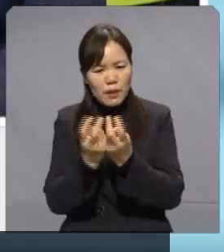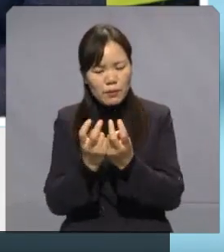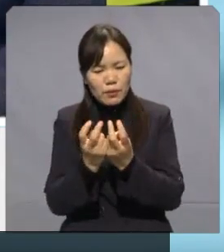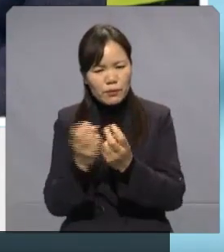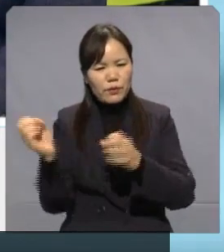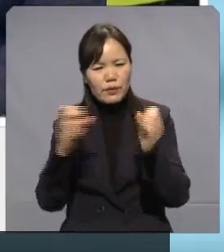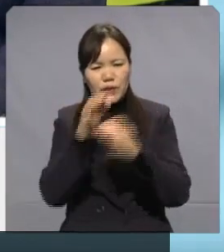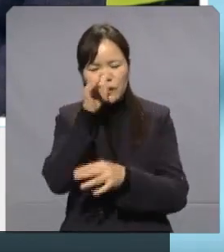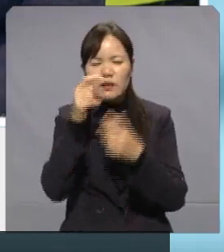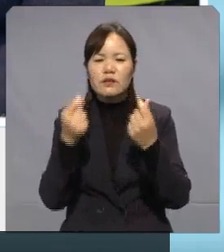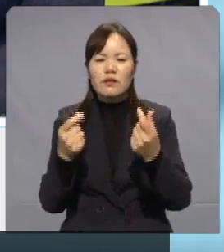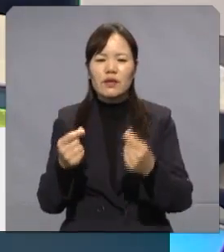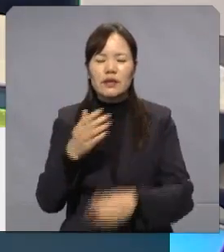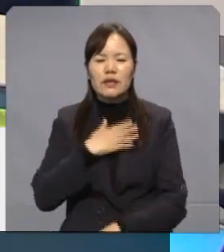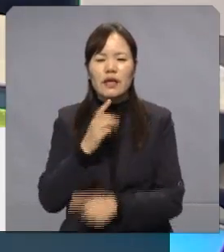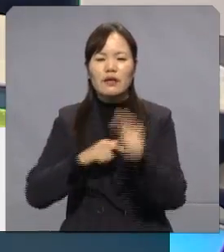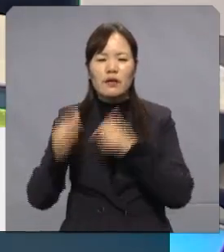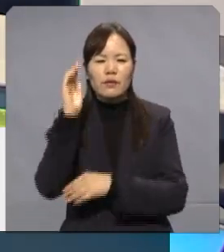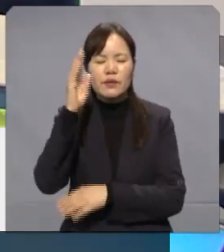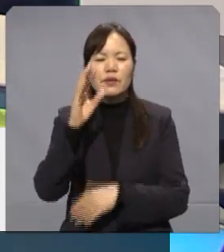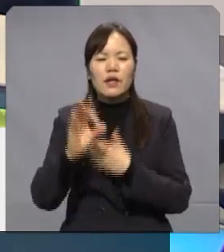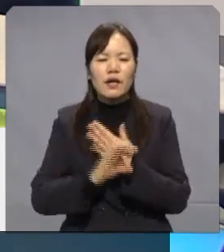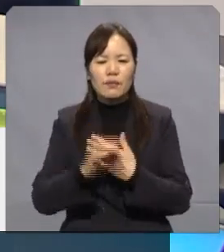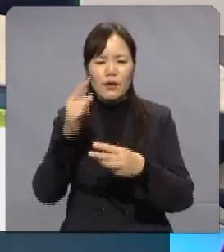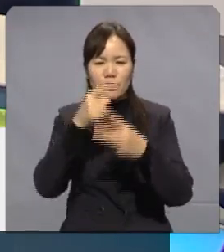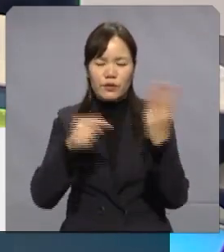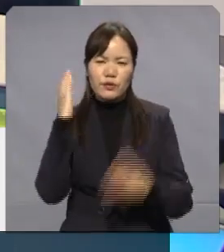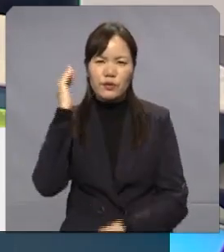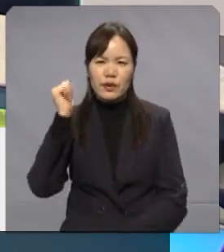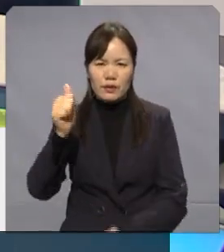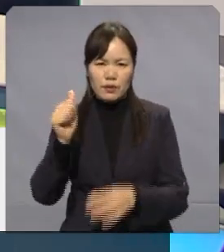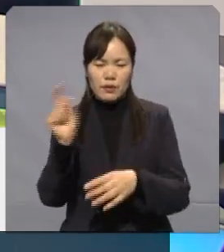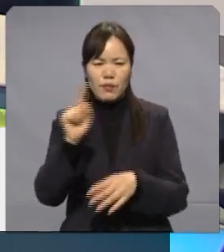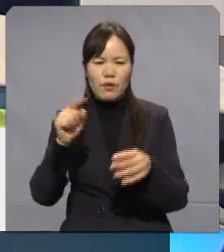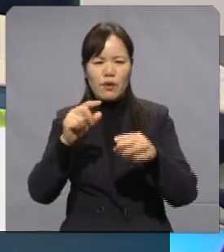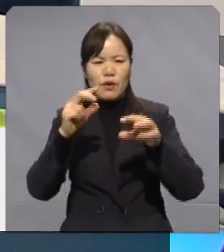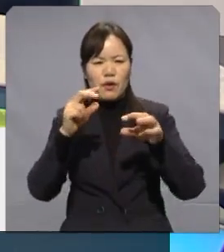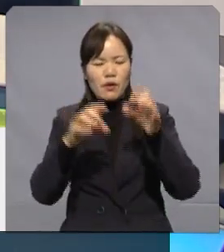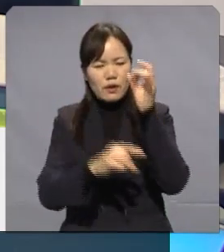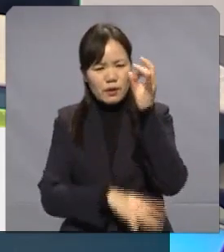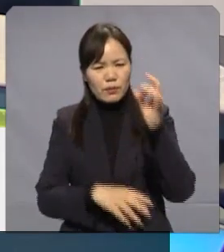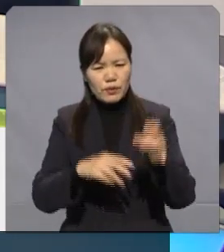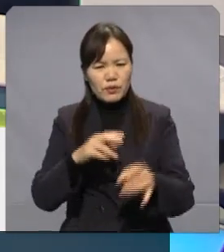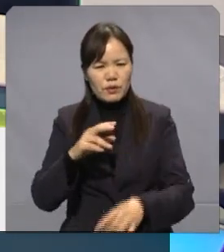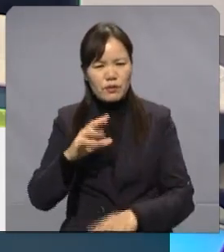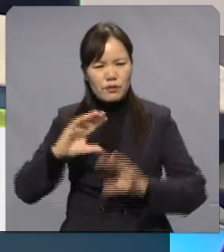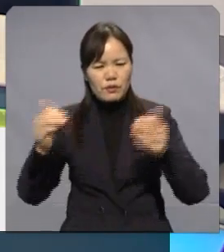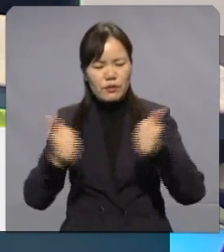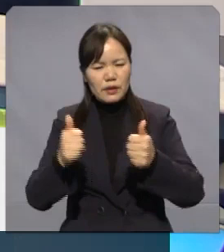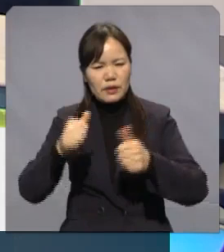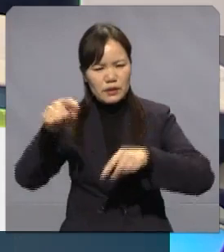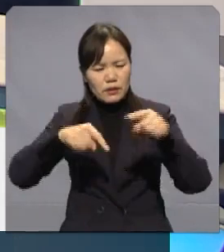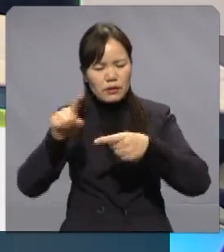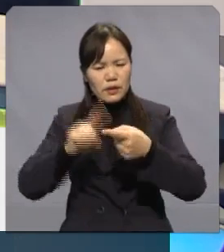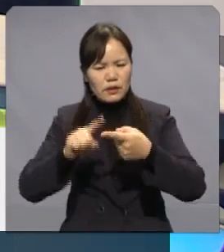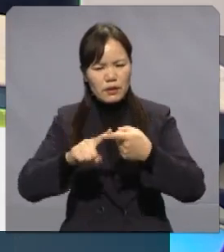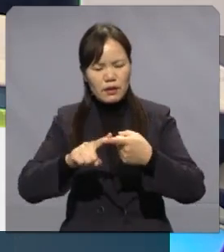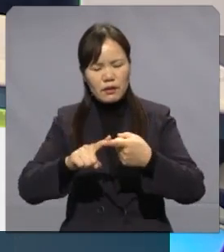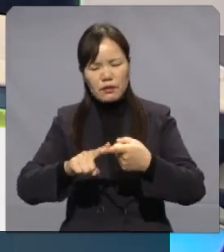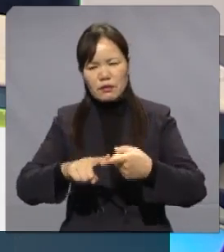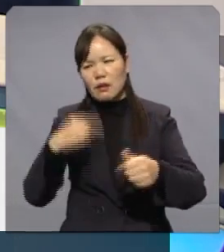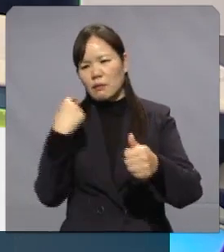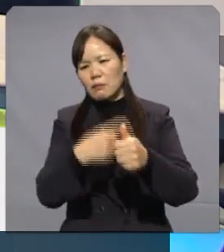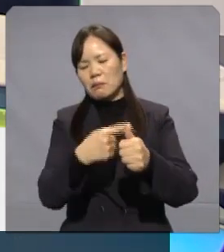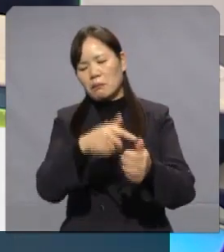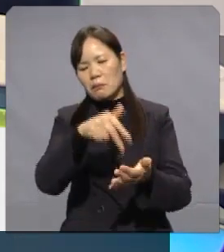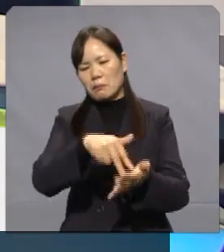예. 제가 좀 첨언을 드리자면 윤석열 대통령이 기본적으로 여의도 정치에 대해서 좀 터부시하고 비판적인 입장과 시각을